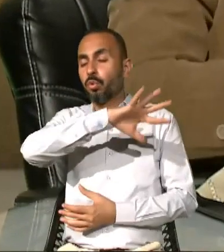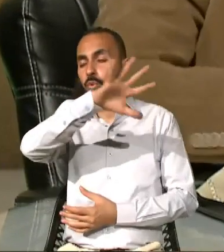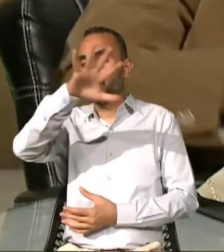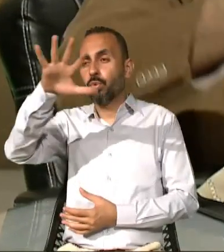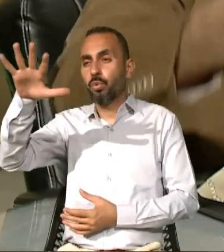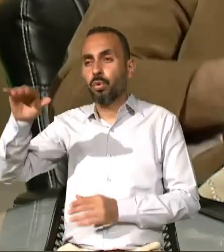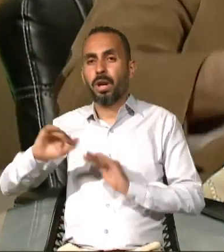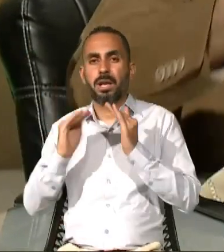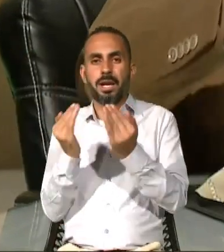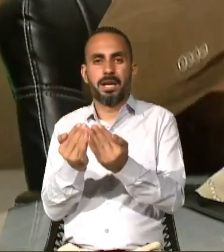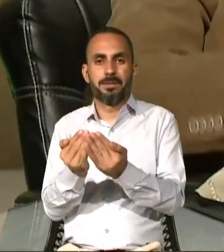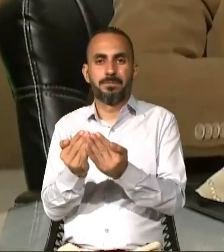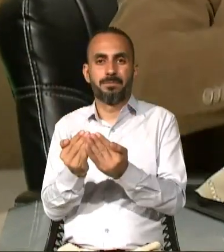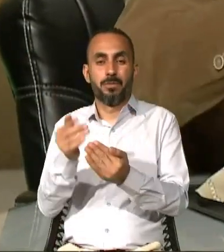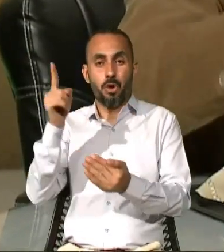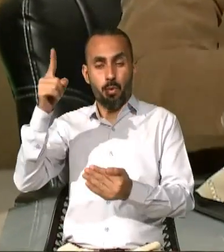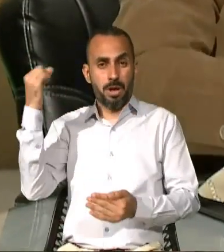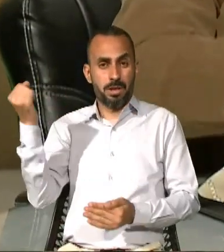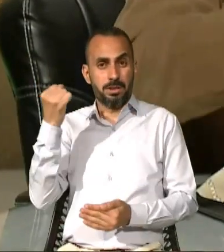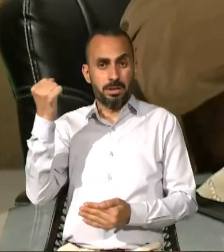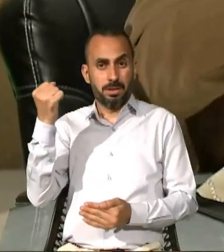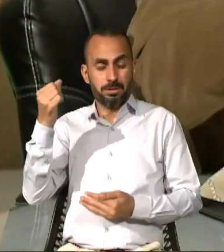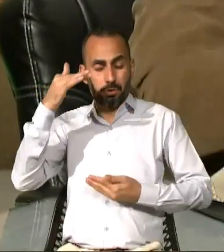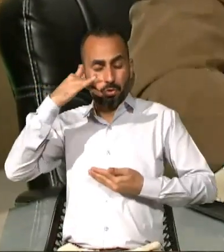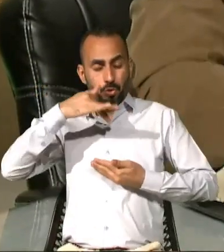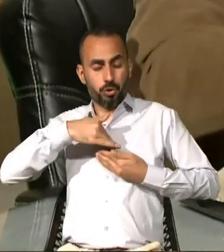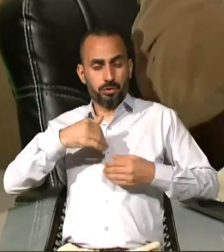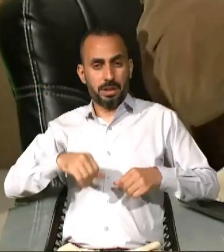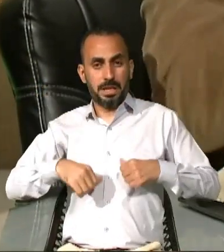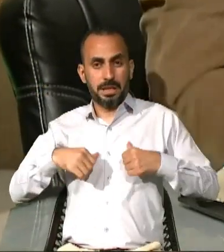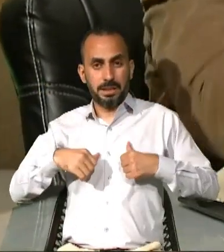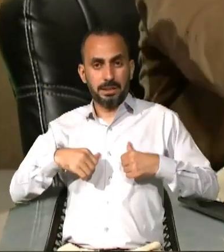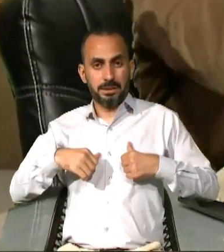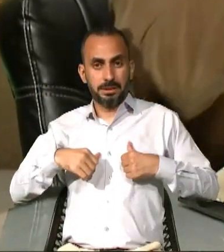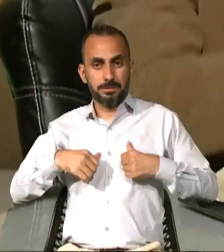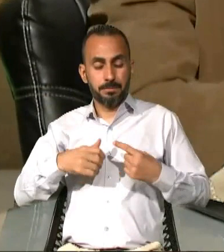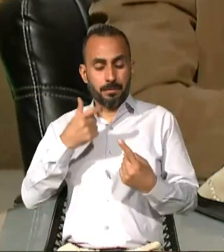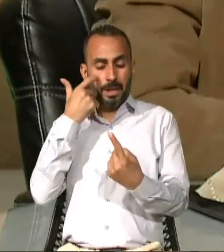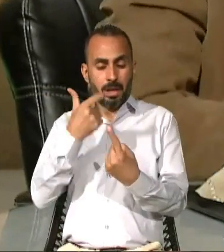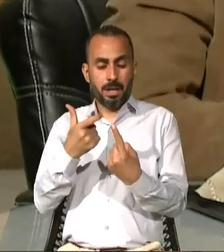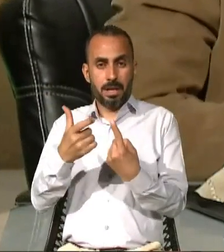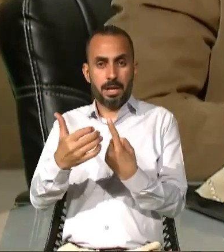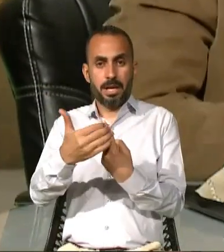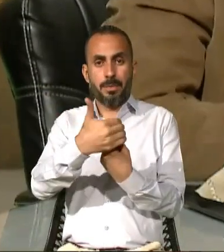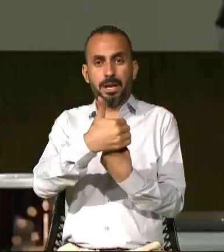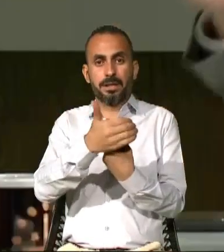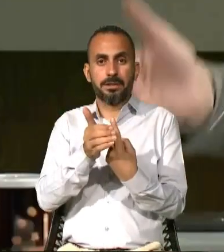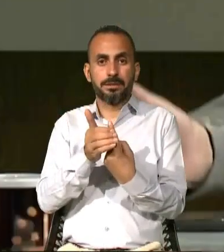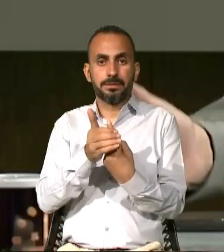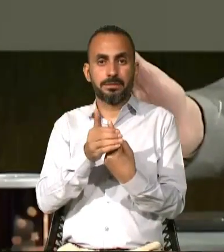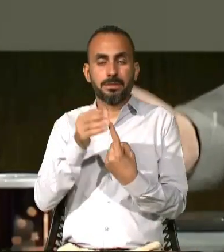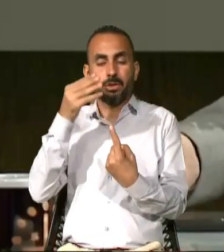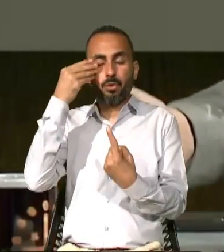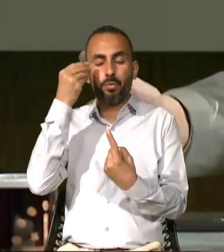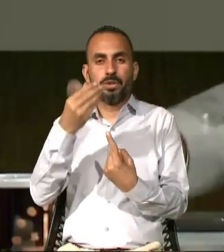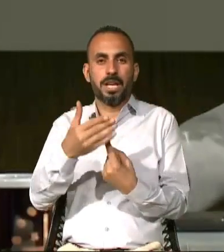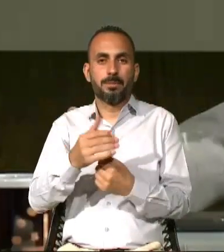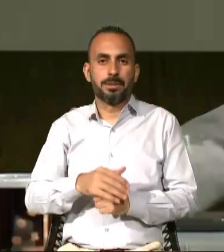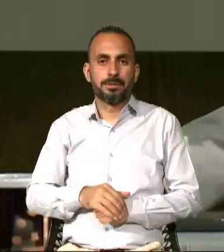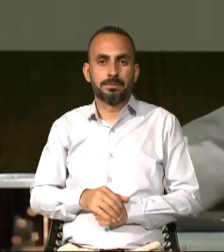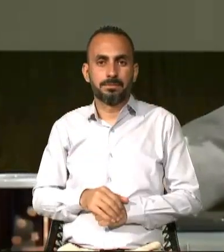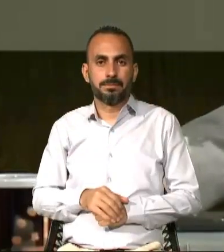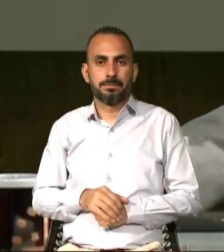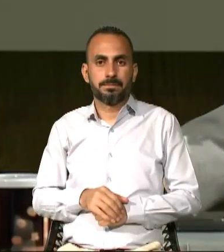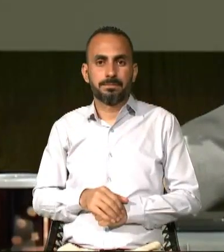قدير يقدر يحط على حياتي حمايه ونعمه. حتى لو سمعت عن ان مؤمنين اتصابوا